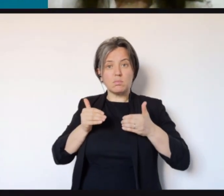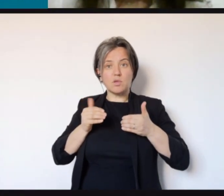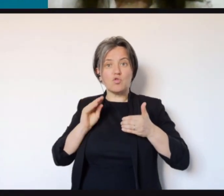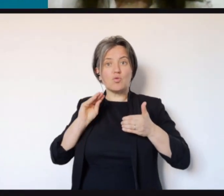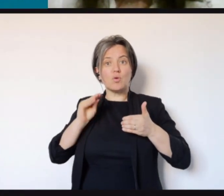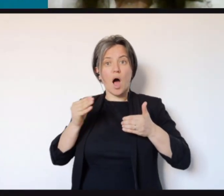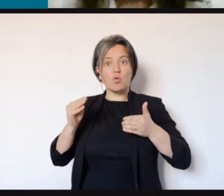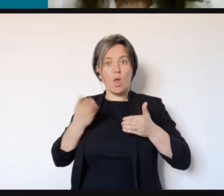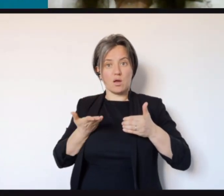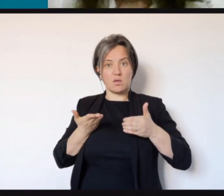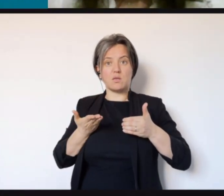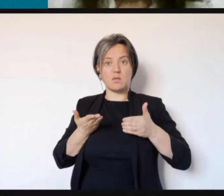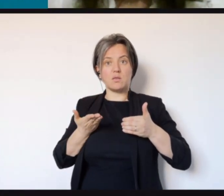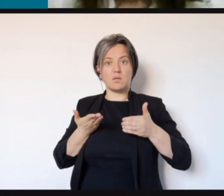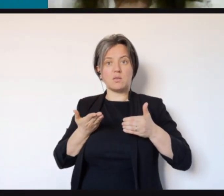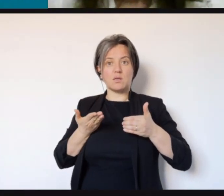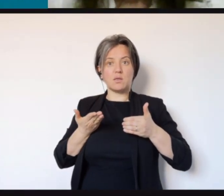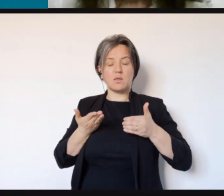e